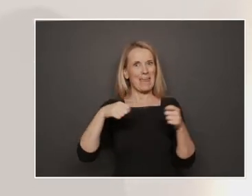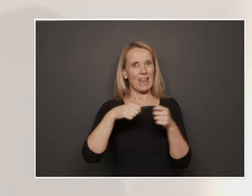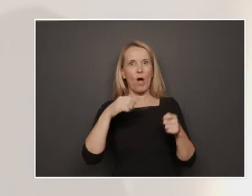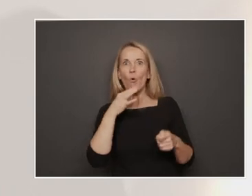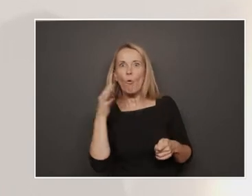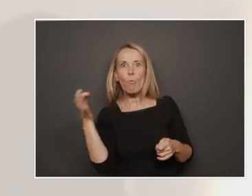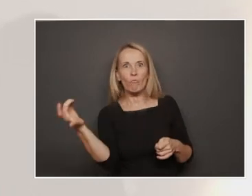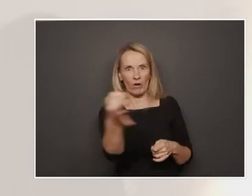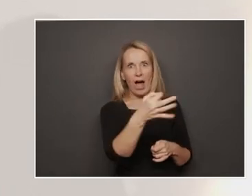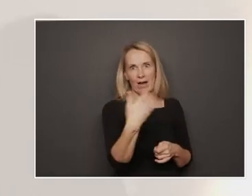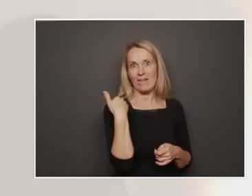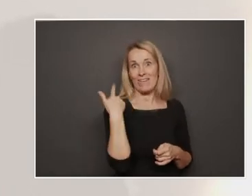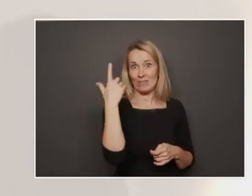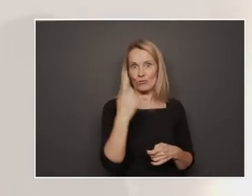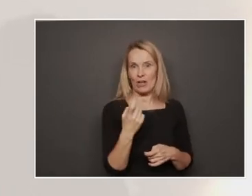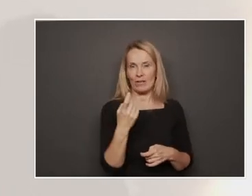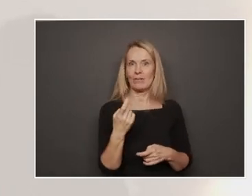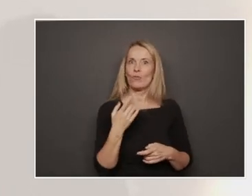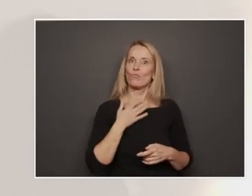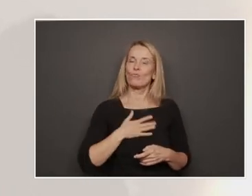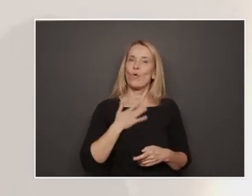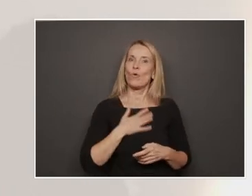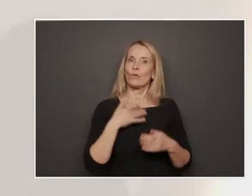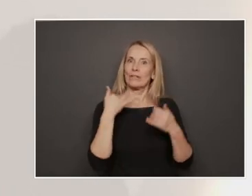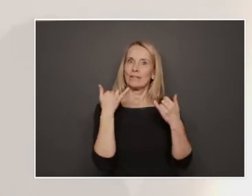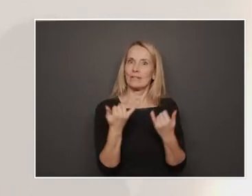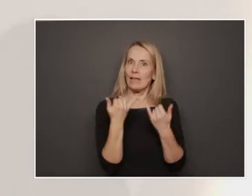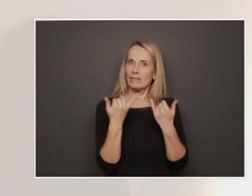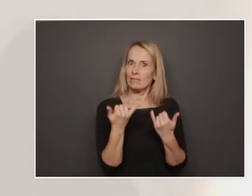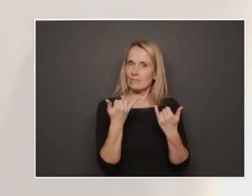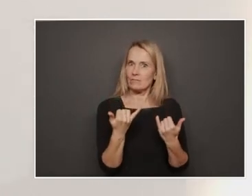Und wir würden jetzt gern die